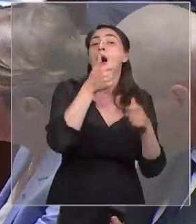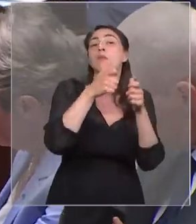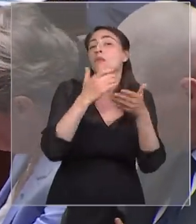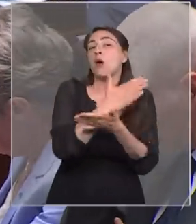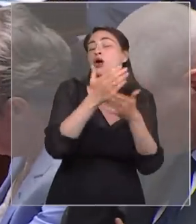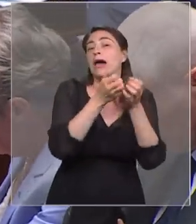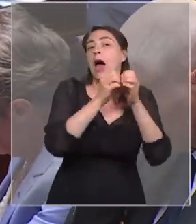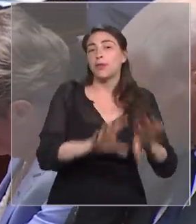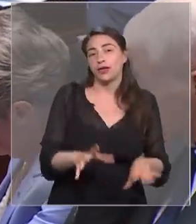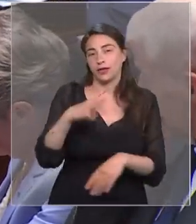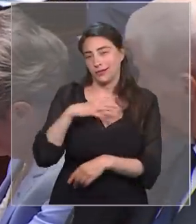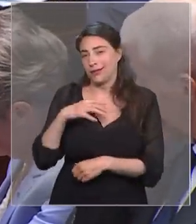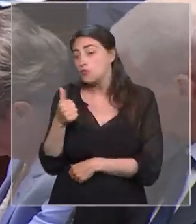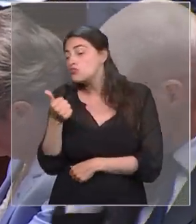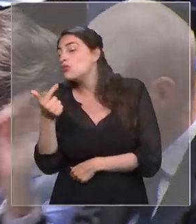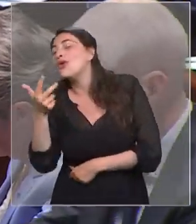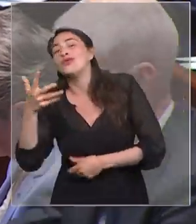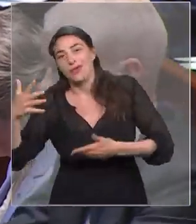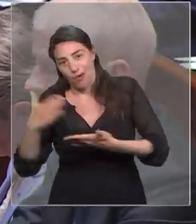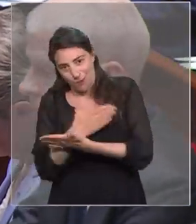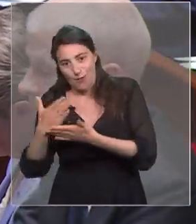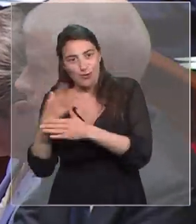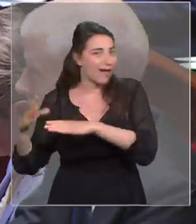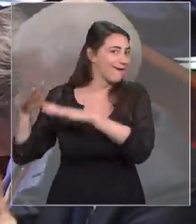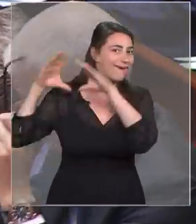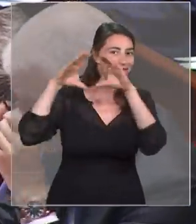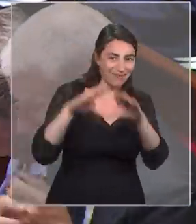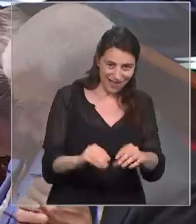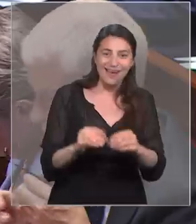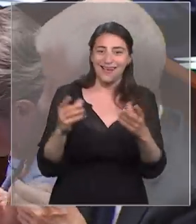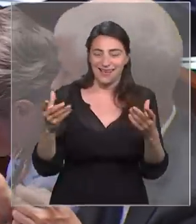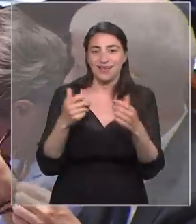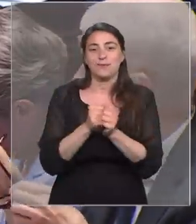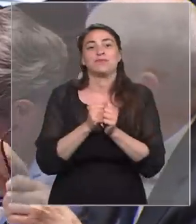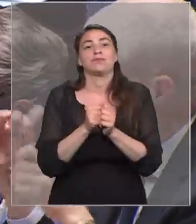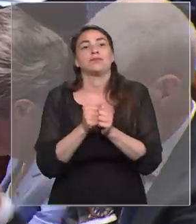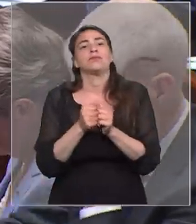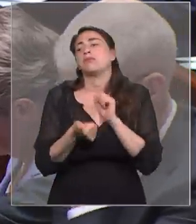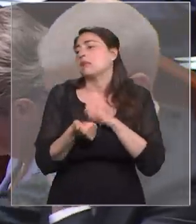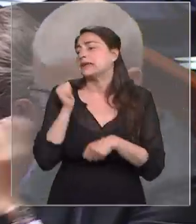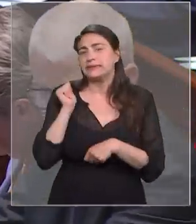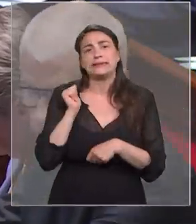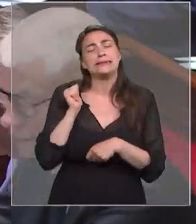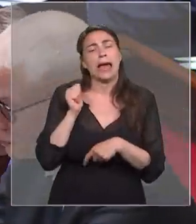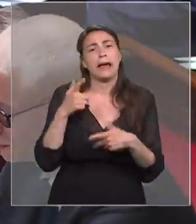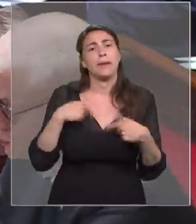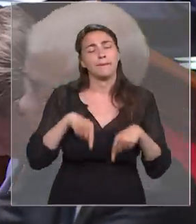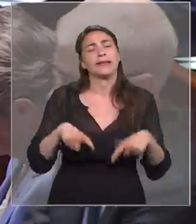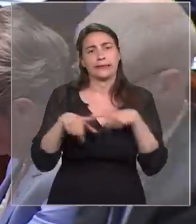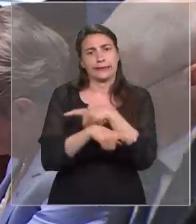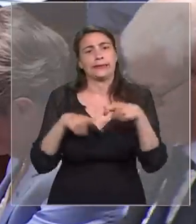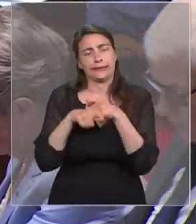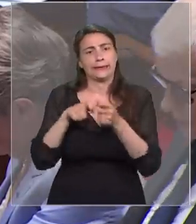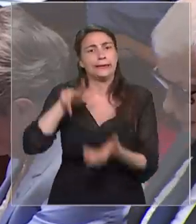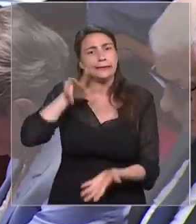un projet Holo Solis, un projet de ST microélectronique confirmé par Bruno Le Maire hier qui va s'installer à Crolles en Isère.